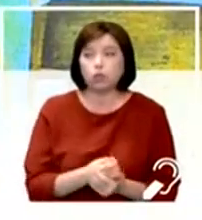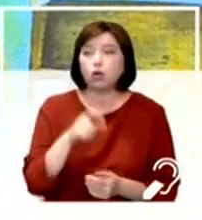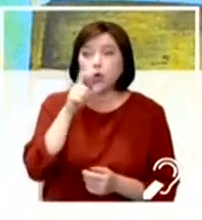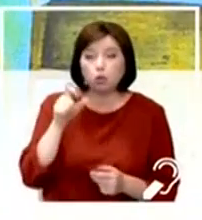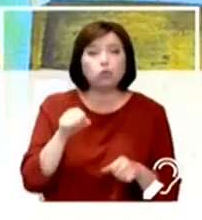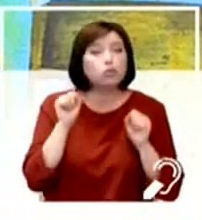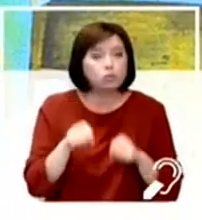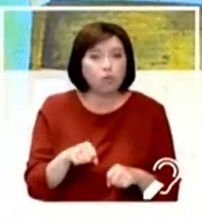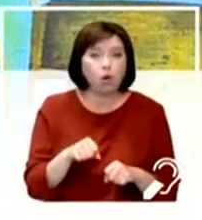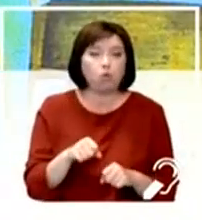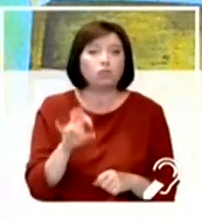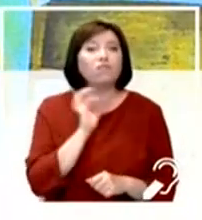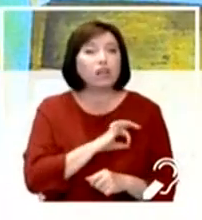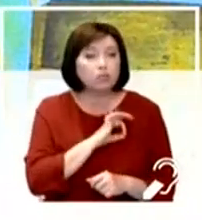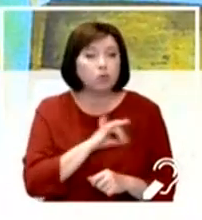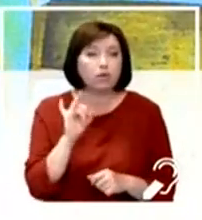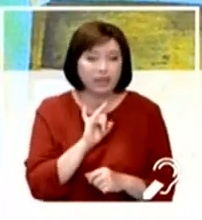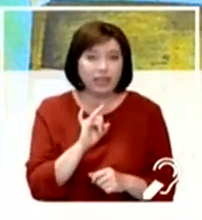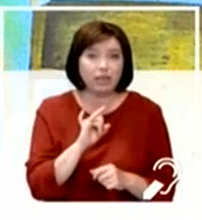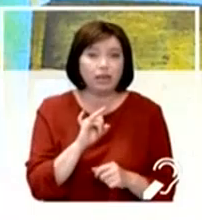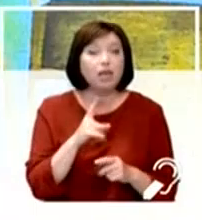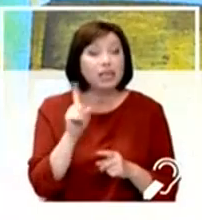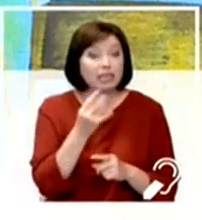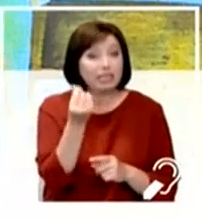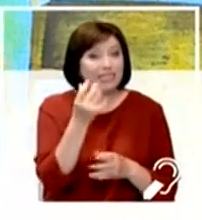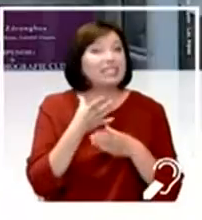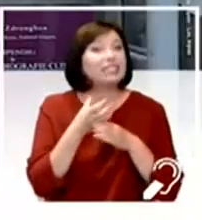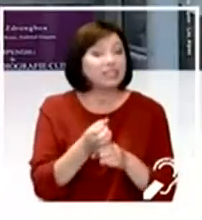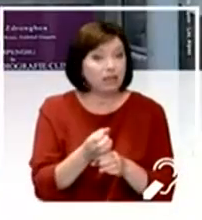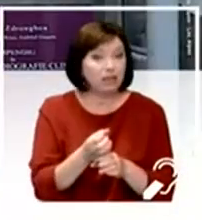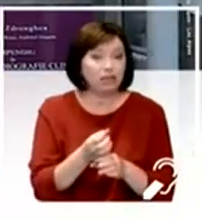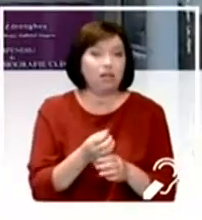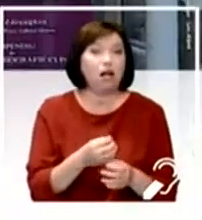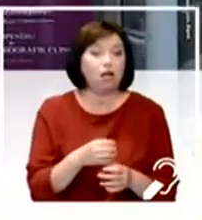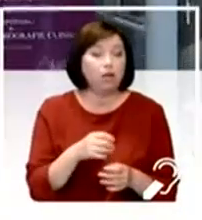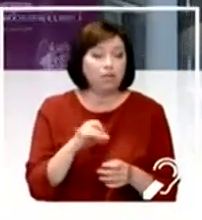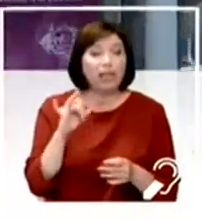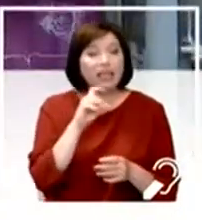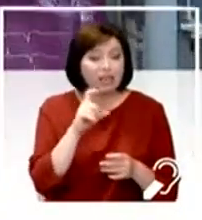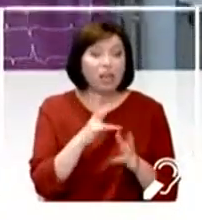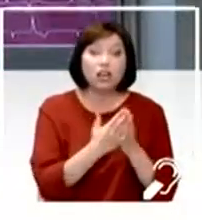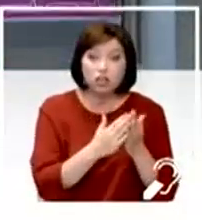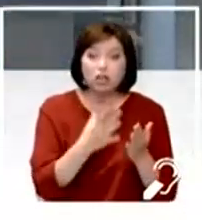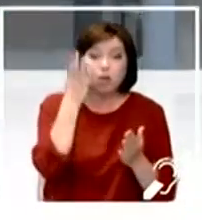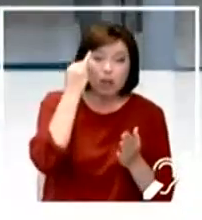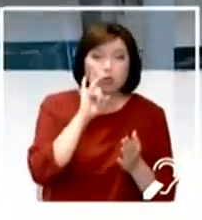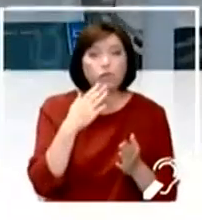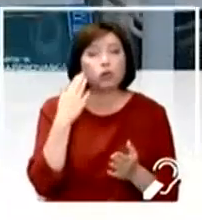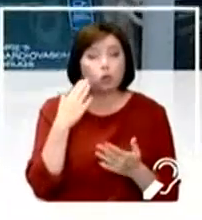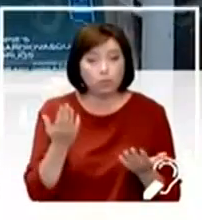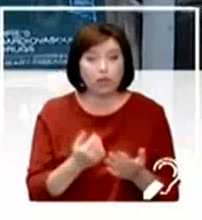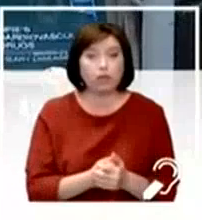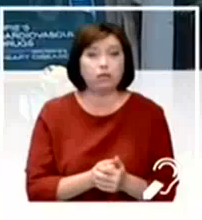Vizitatorii vor beneficia și din niște reduceri la carte. Editorii atât din Republica Moldova cât și de